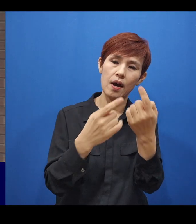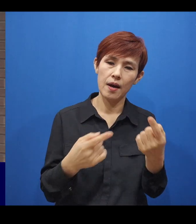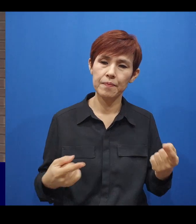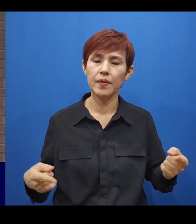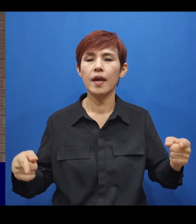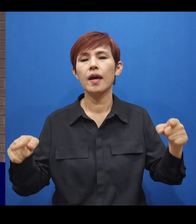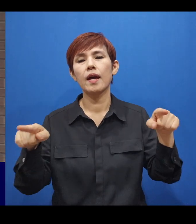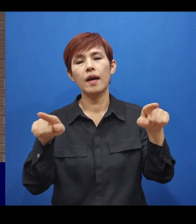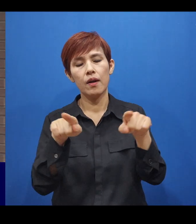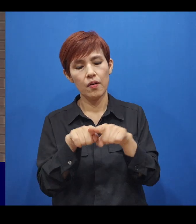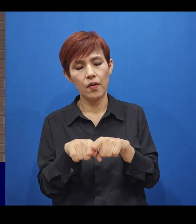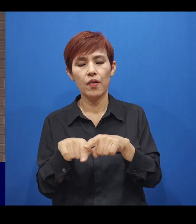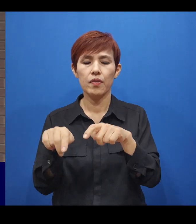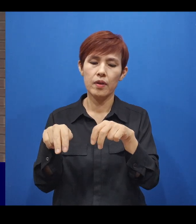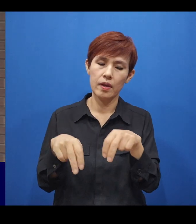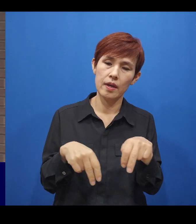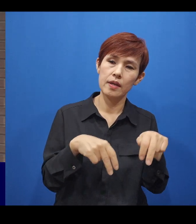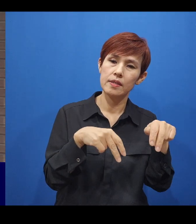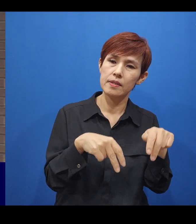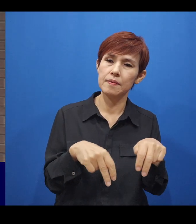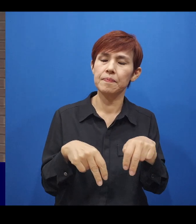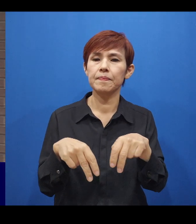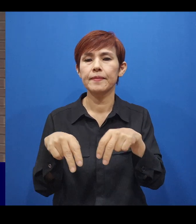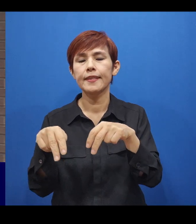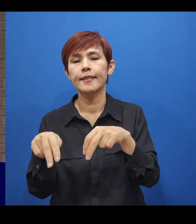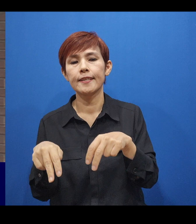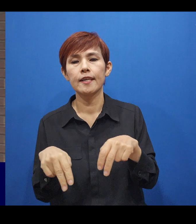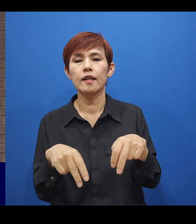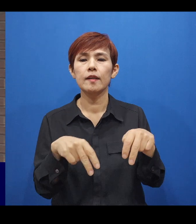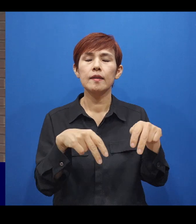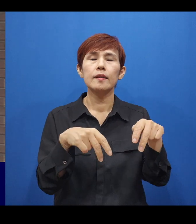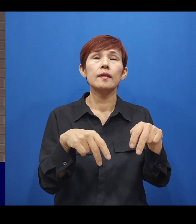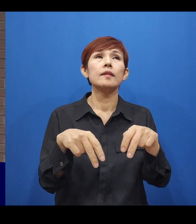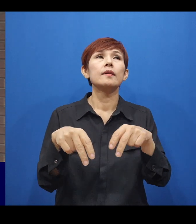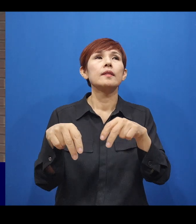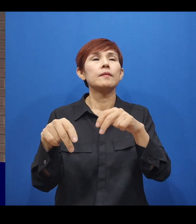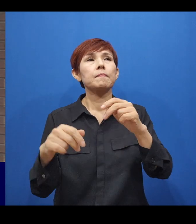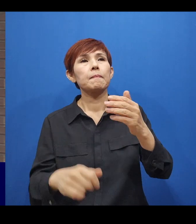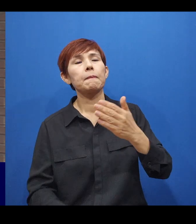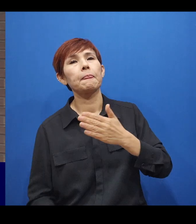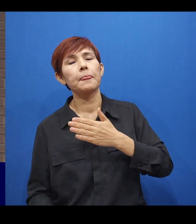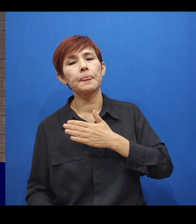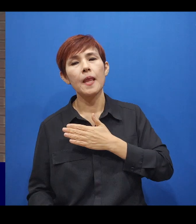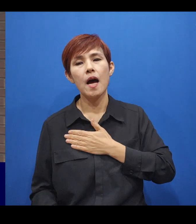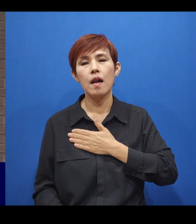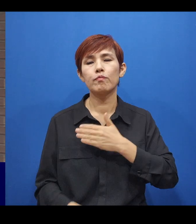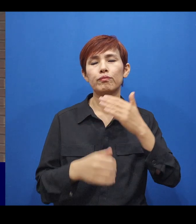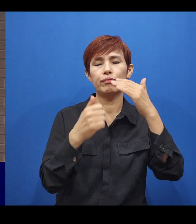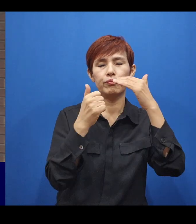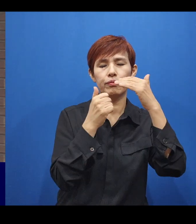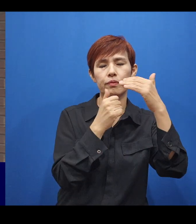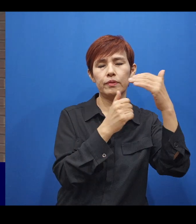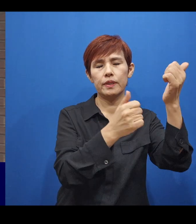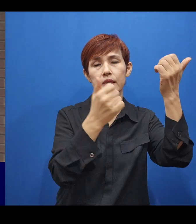예수님과 함께 이렇게 사랑 없는 날 부르심에 감사,